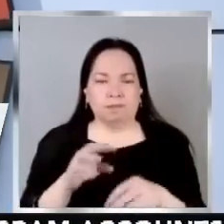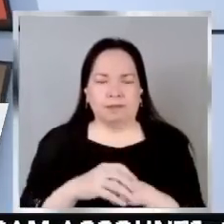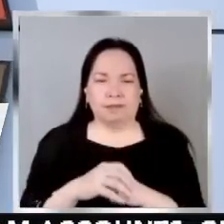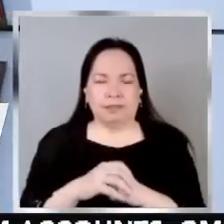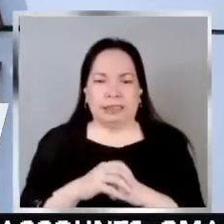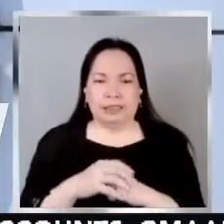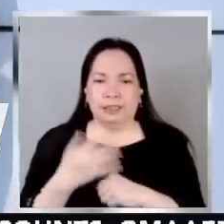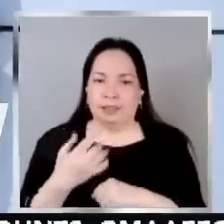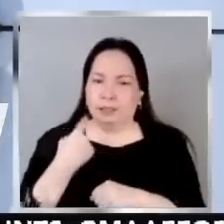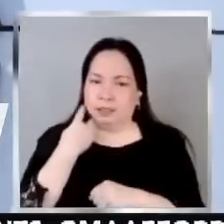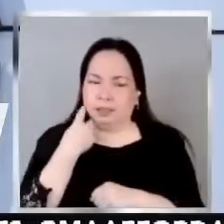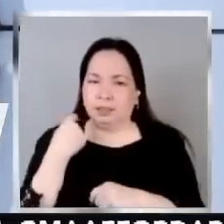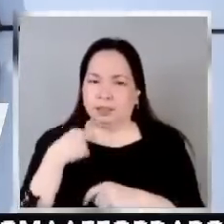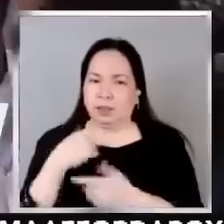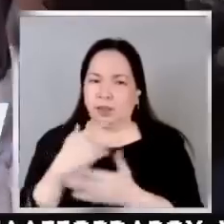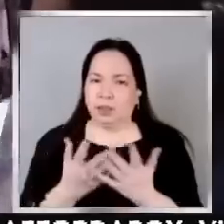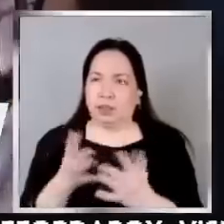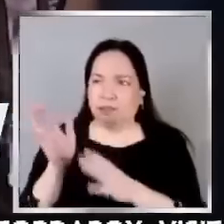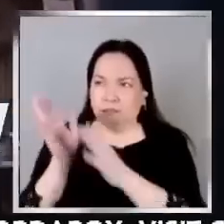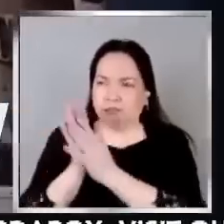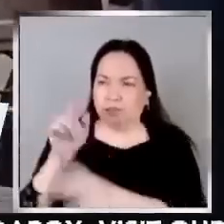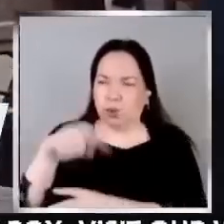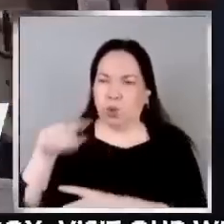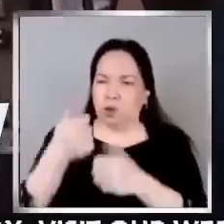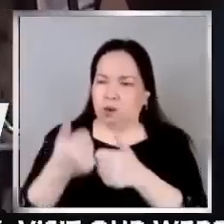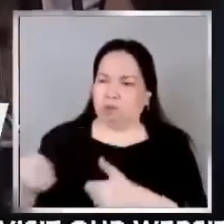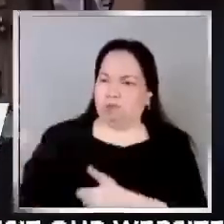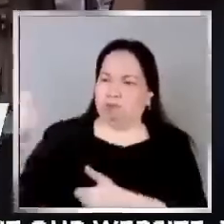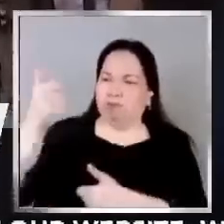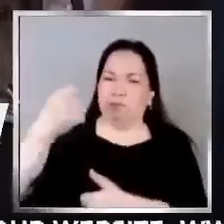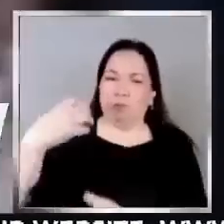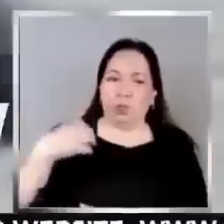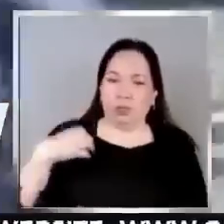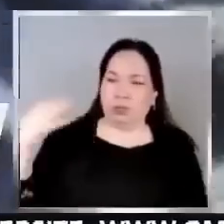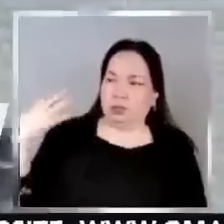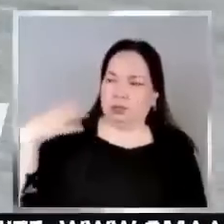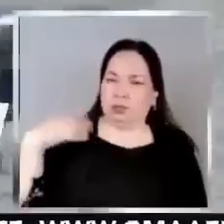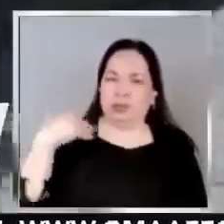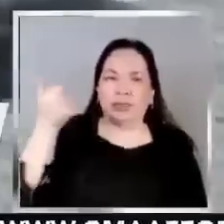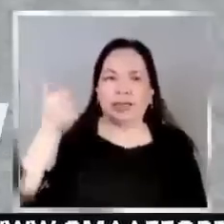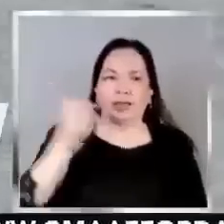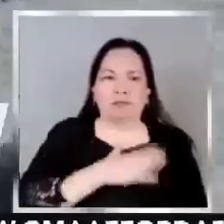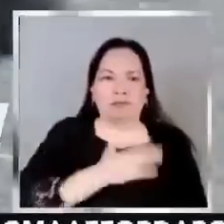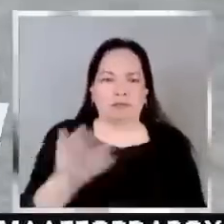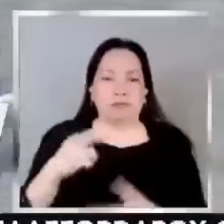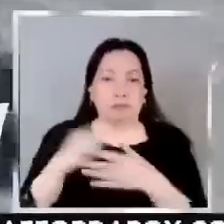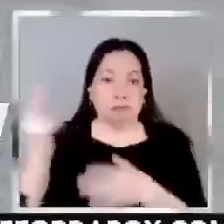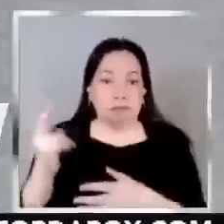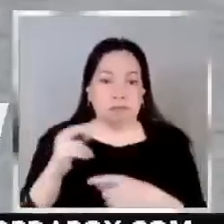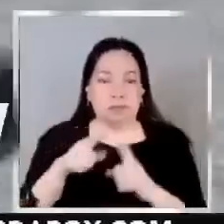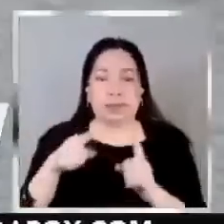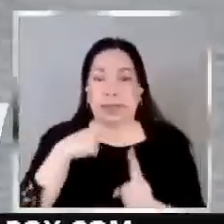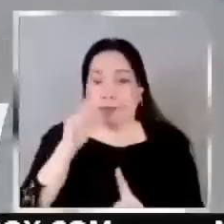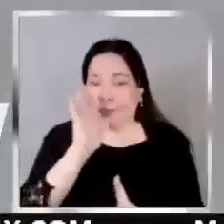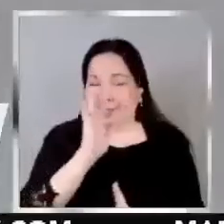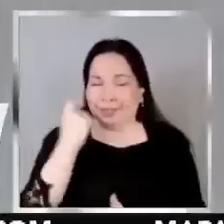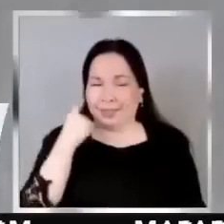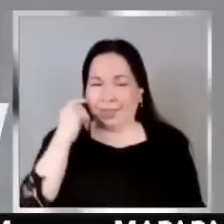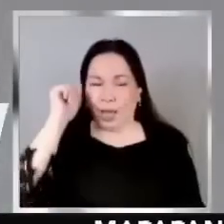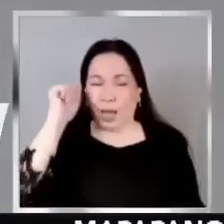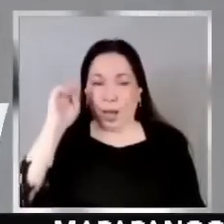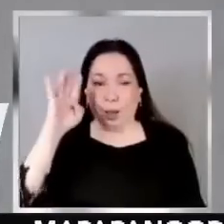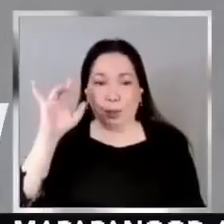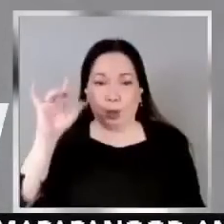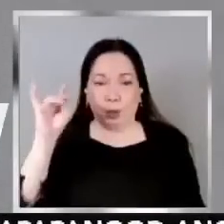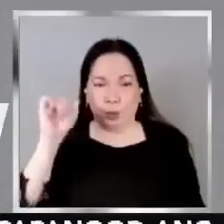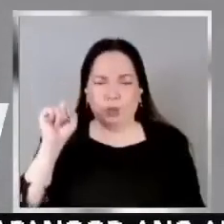may ranggong general at colonel na magsumite ng courtesy resignation. Sabi ni Abalos, pwede raw yun magamit para mapaalis